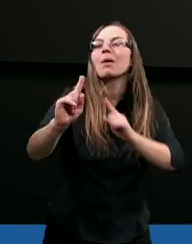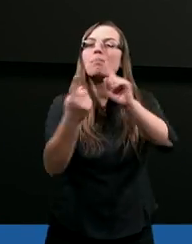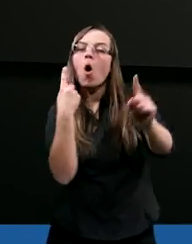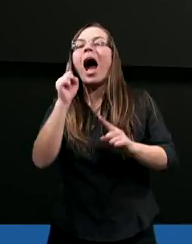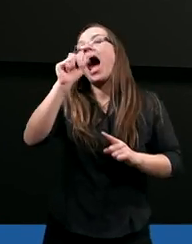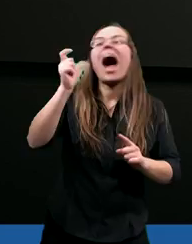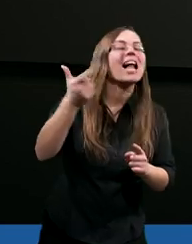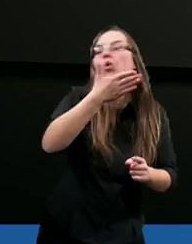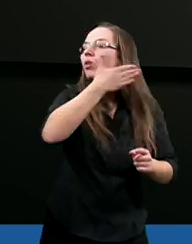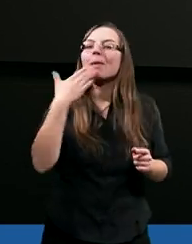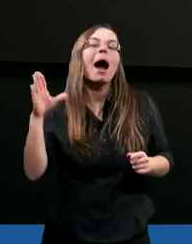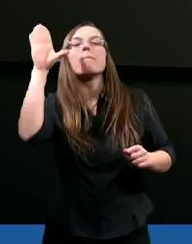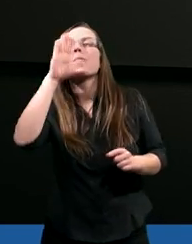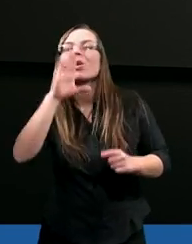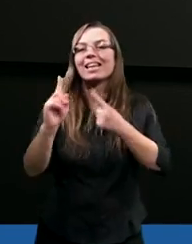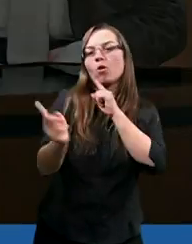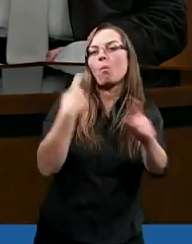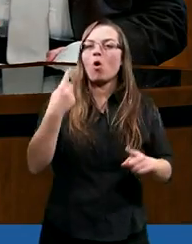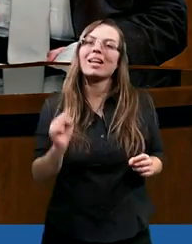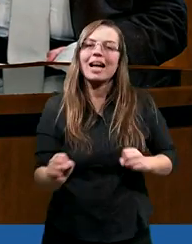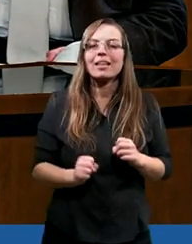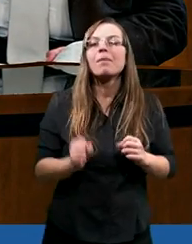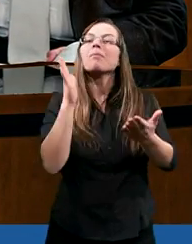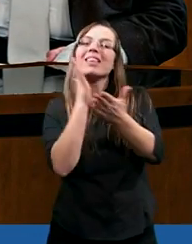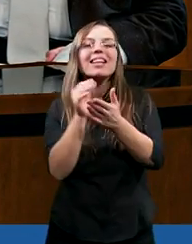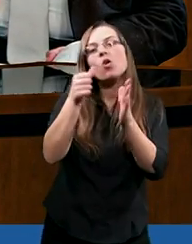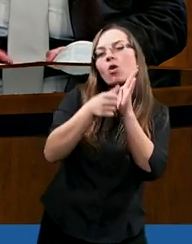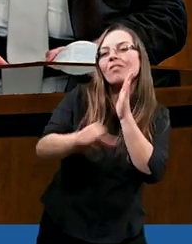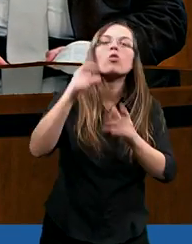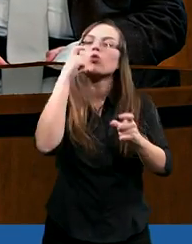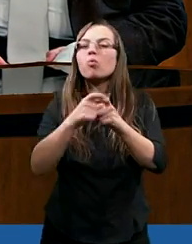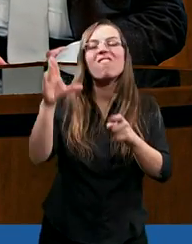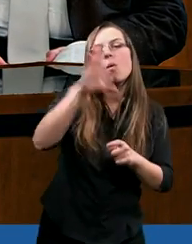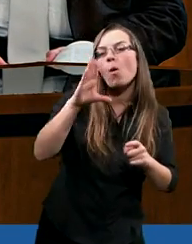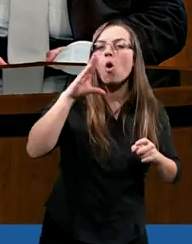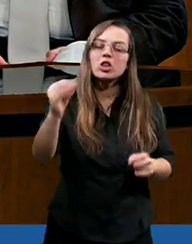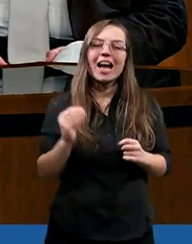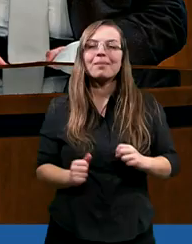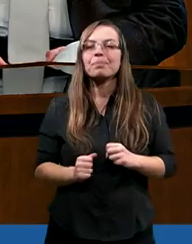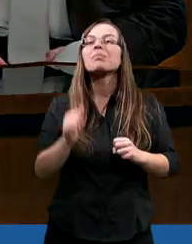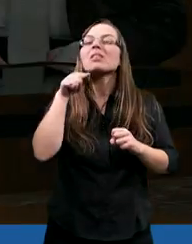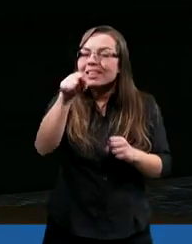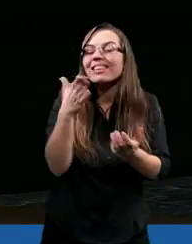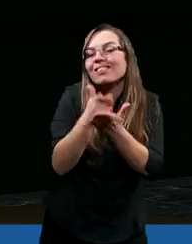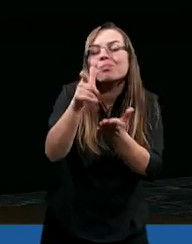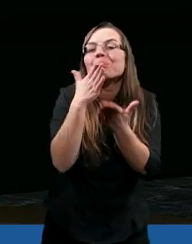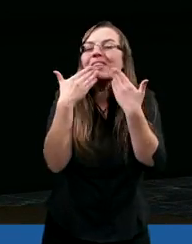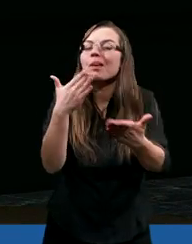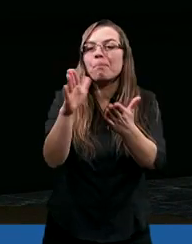a co nie ma boskiego pochodzenia. Tylko i wyłącznie Słowo Boże. Tak. Nic innego.